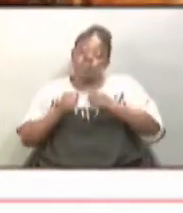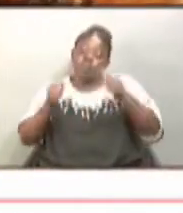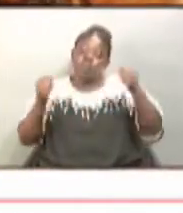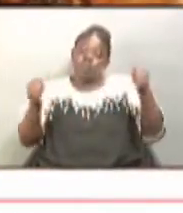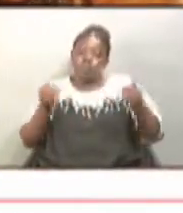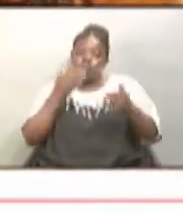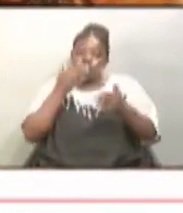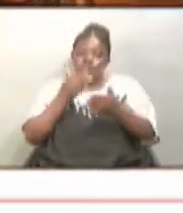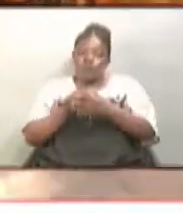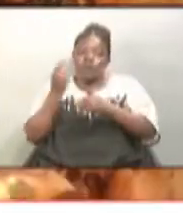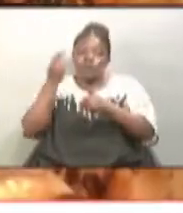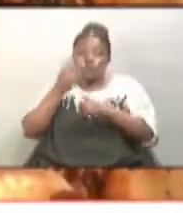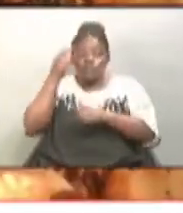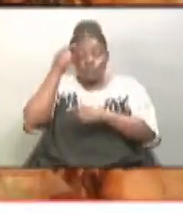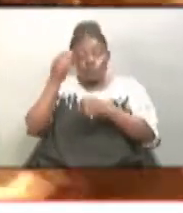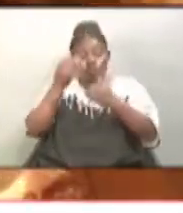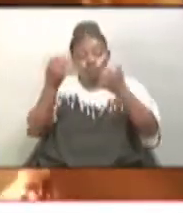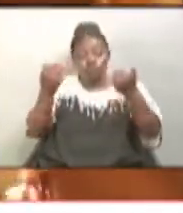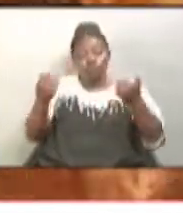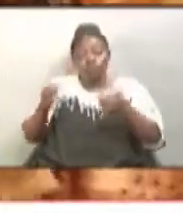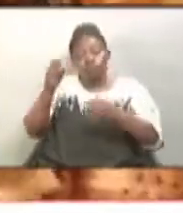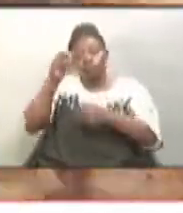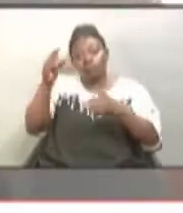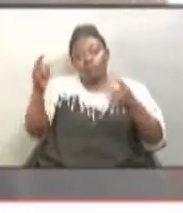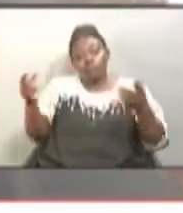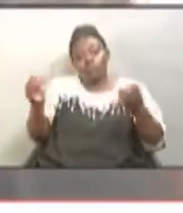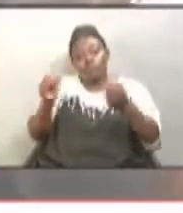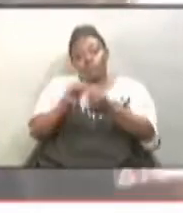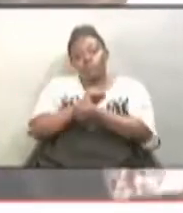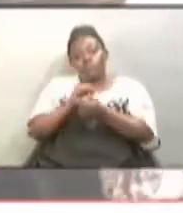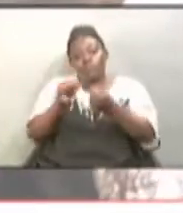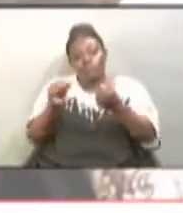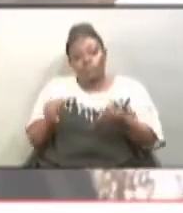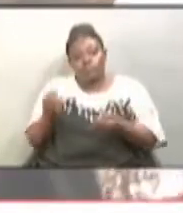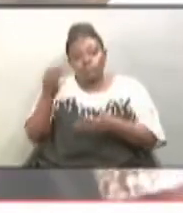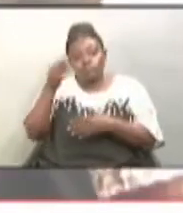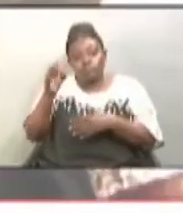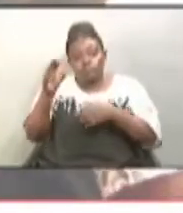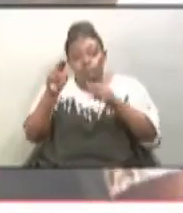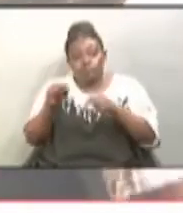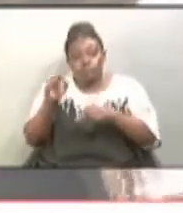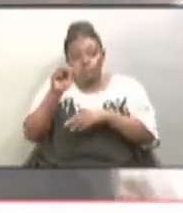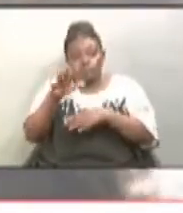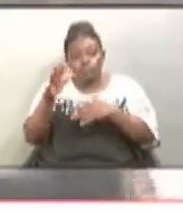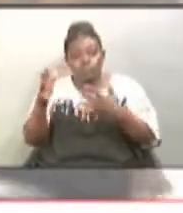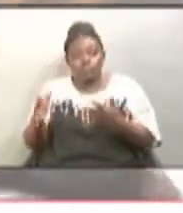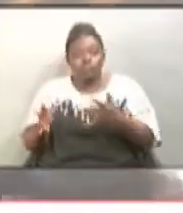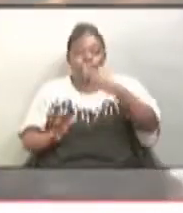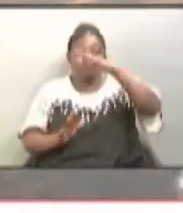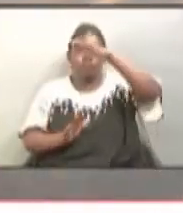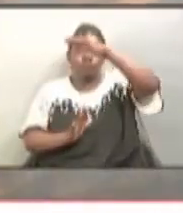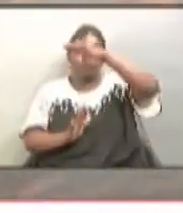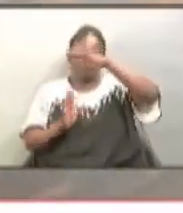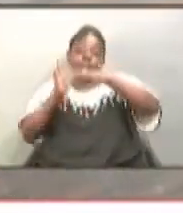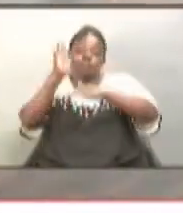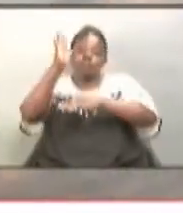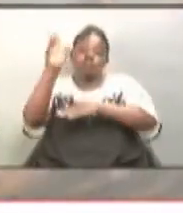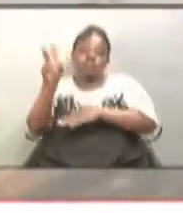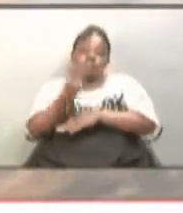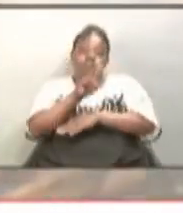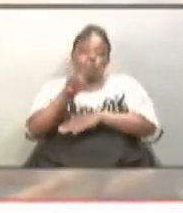nzibu naye abaana kulinnyayo kubikola ki kubisokoola kubirya. Kino singa simpagi zaakyo okubeera empanvu